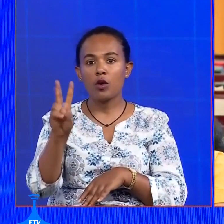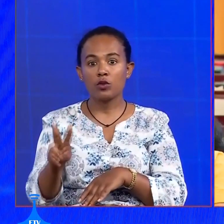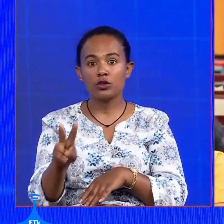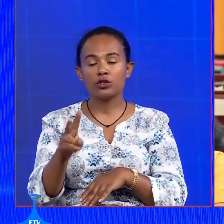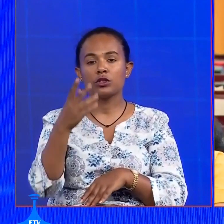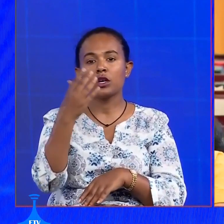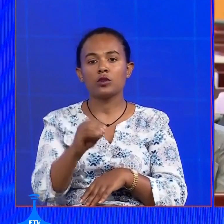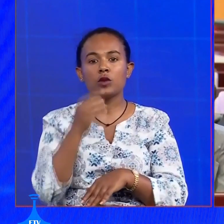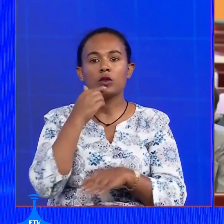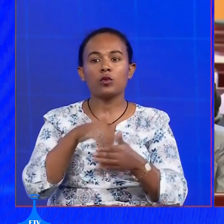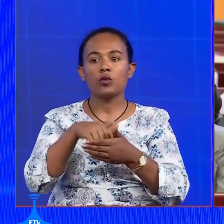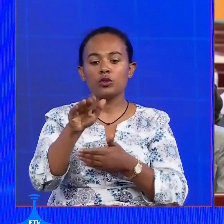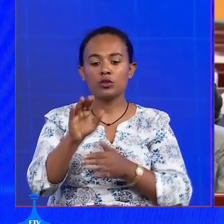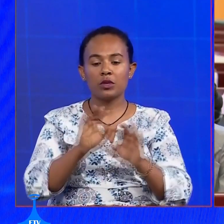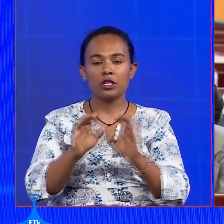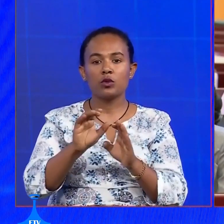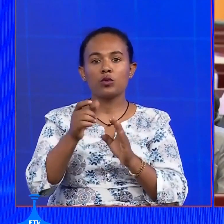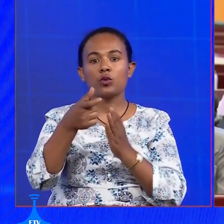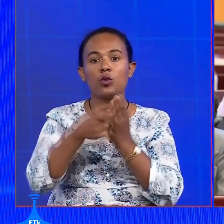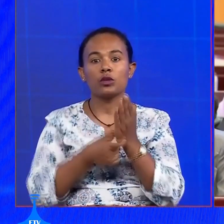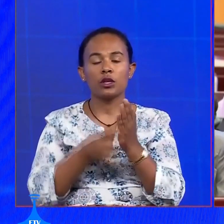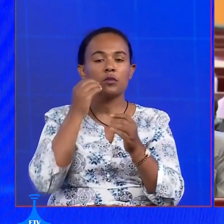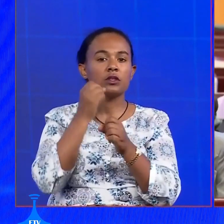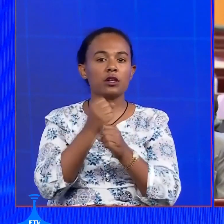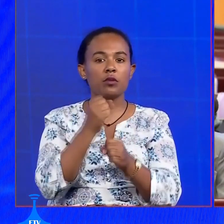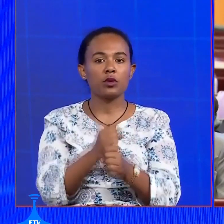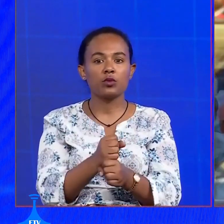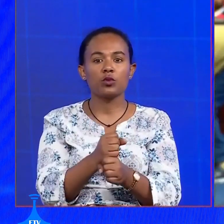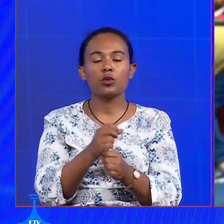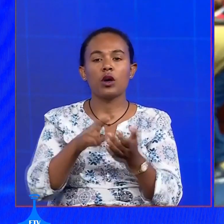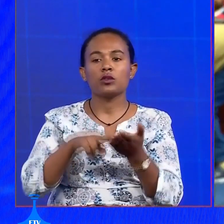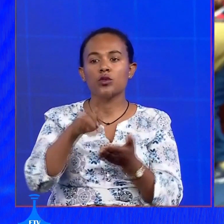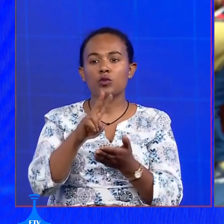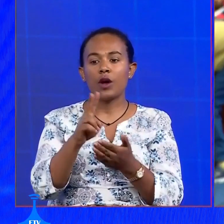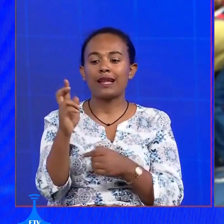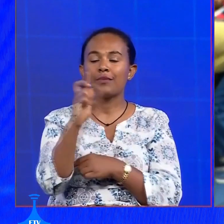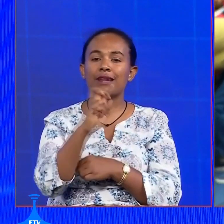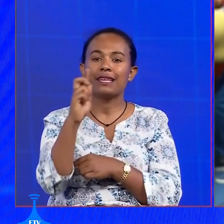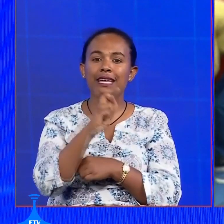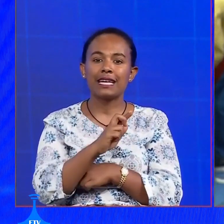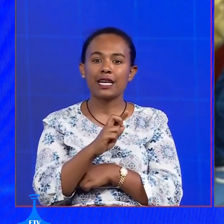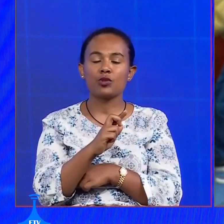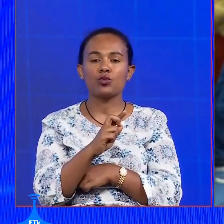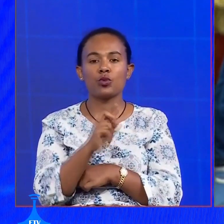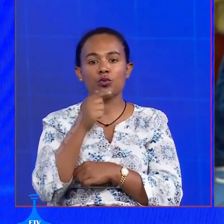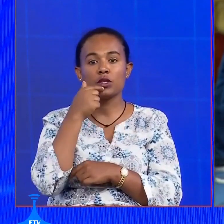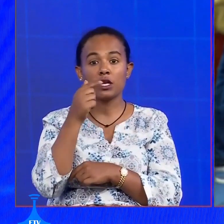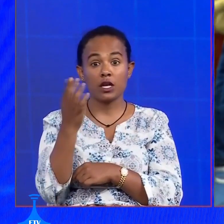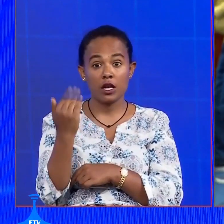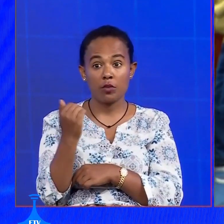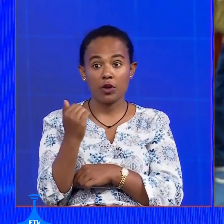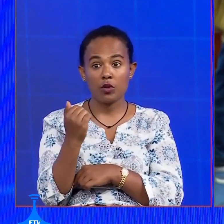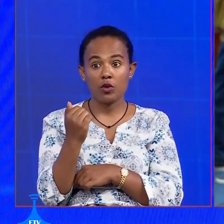ተብሎ ወጪ መደረጉን ኦዲተር መስሪያ ቤቱ የተጋነነ እንደሆነም አንስቷል። በየቀኑ ነው ነዳጅ ሲሞላ የነበረ። በአንድ